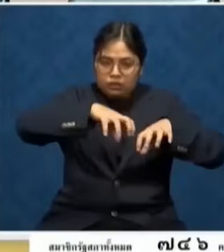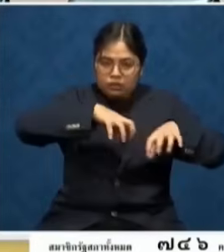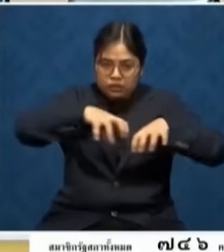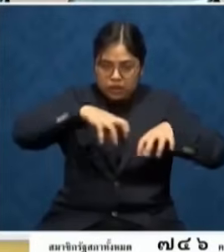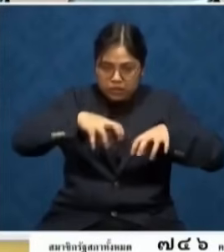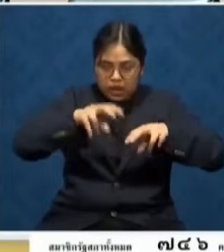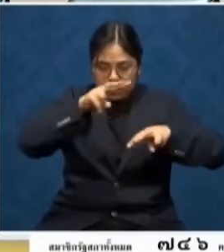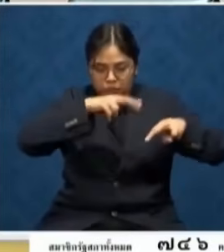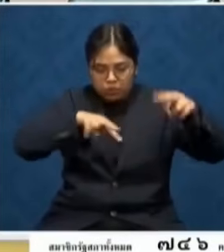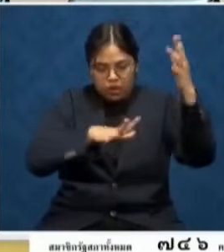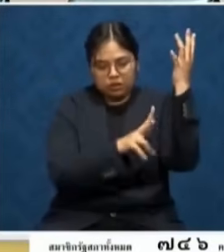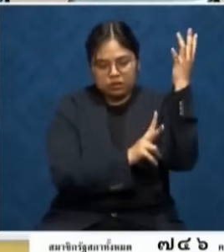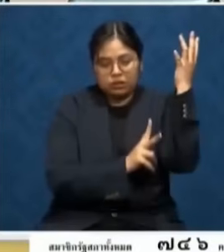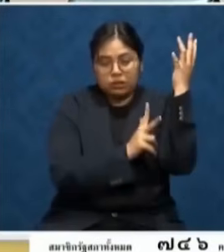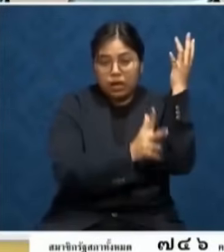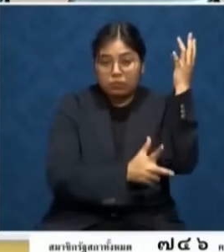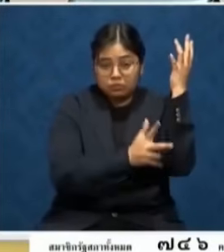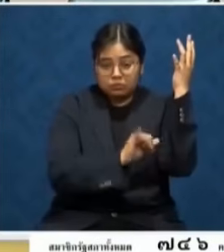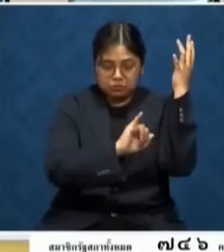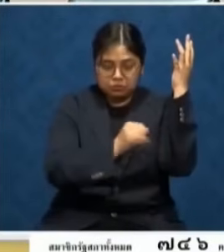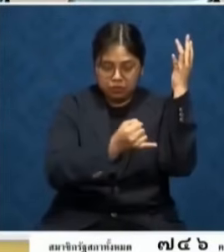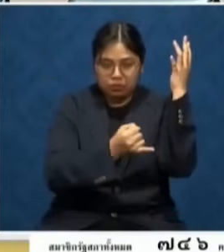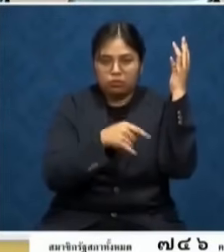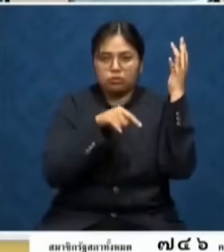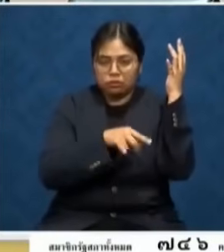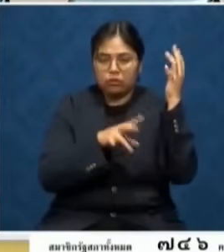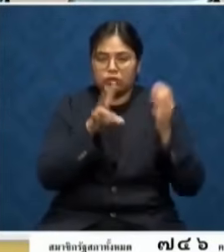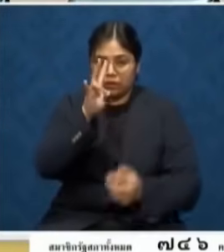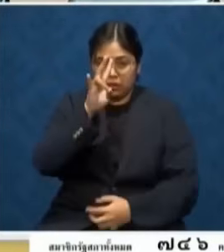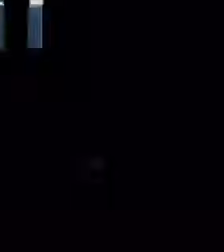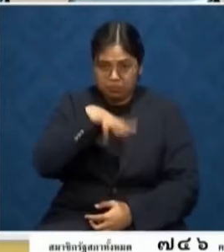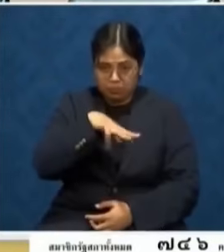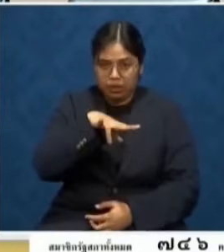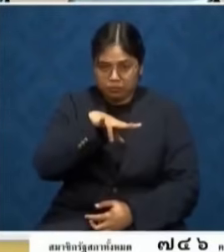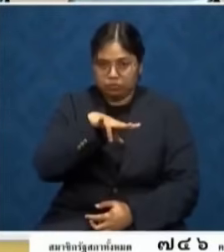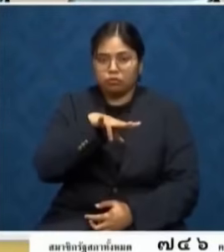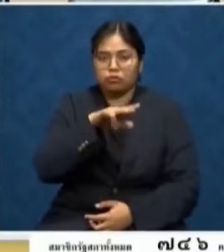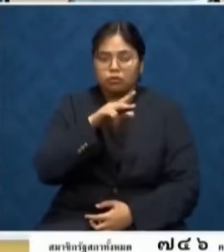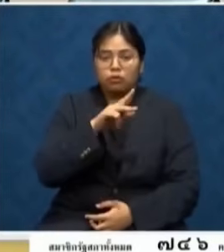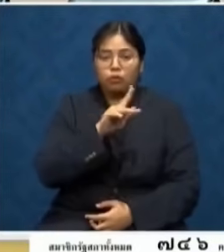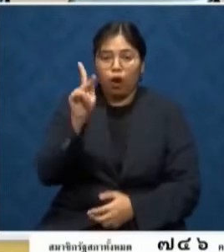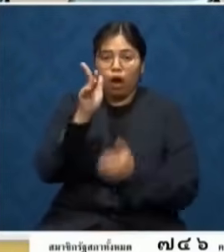ปัญหาภาคใต้ที่เราสูญเสียไป 7,520 คนเนี่ยจะ